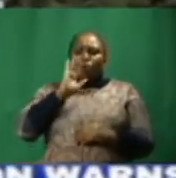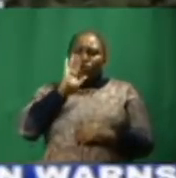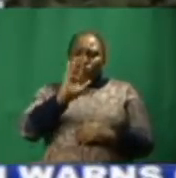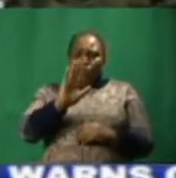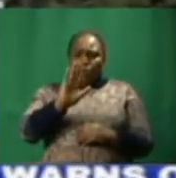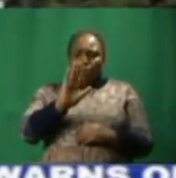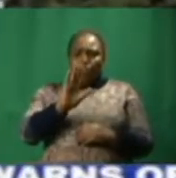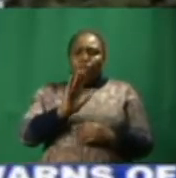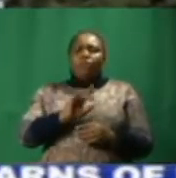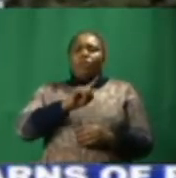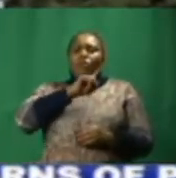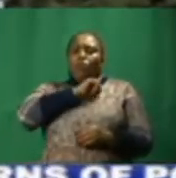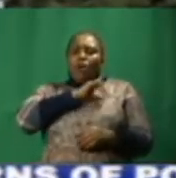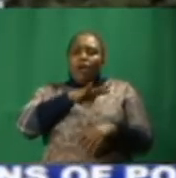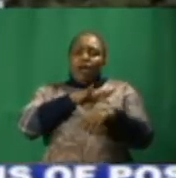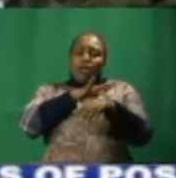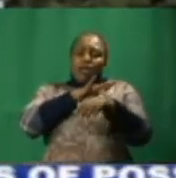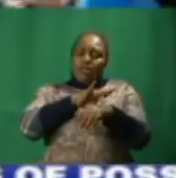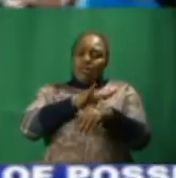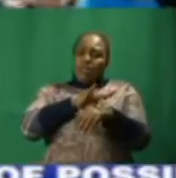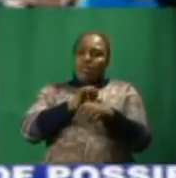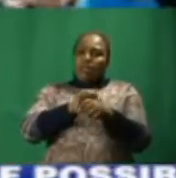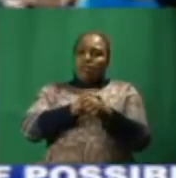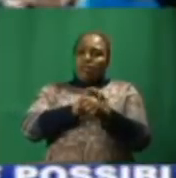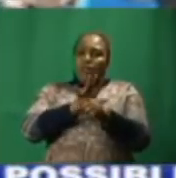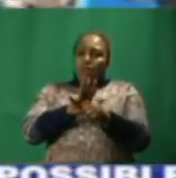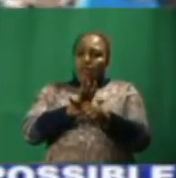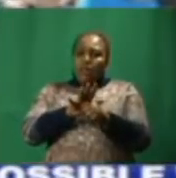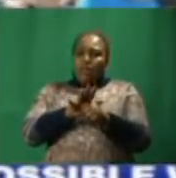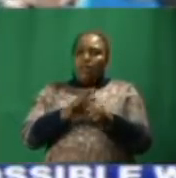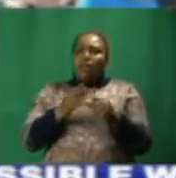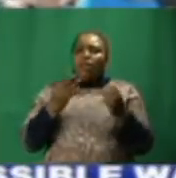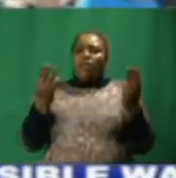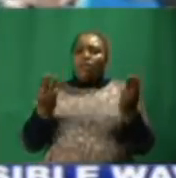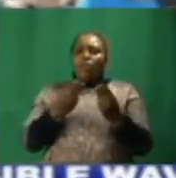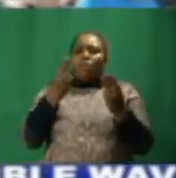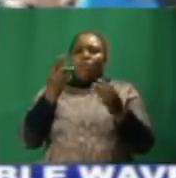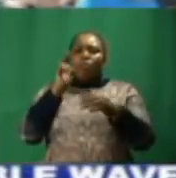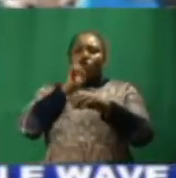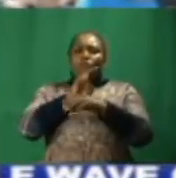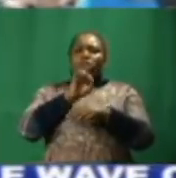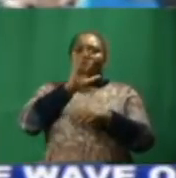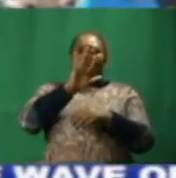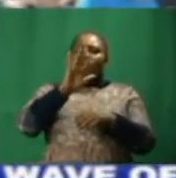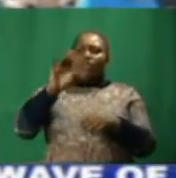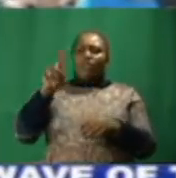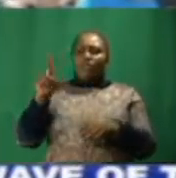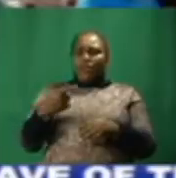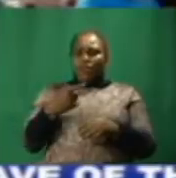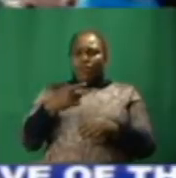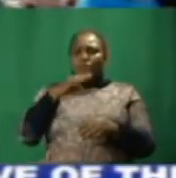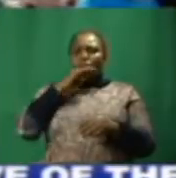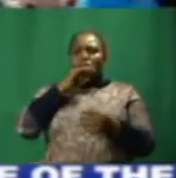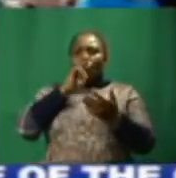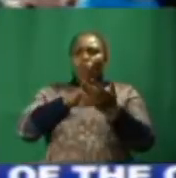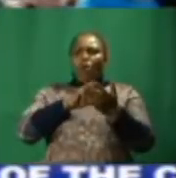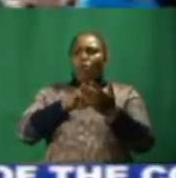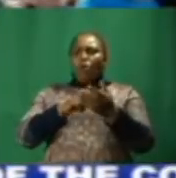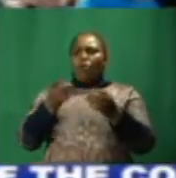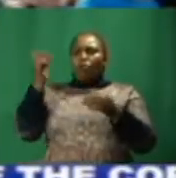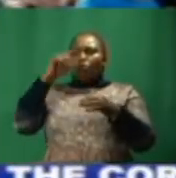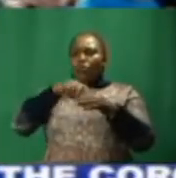umisiwe ngesizathu seligciwane i-corona. Bantfu labengca ku 55,000 bekumele ukuthi bangenele i-half